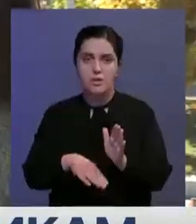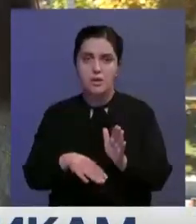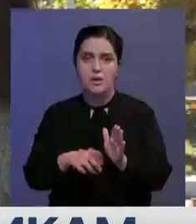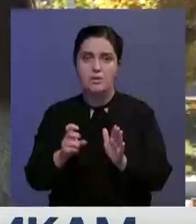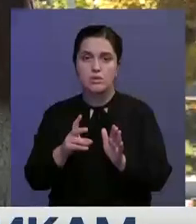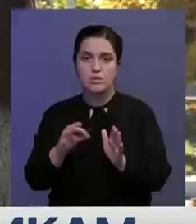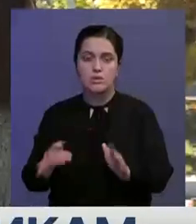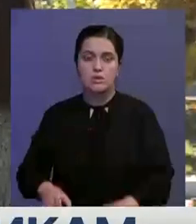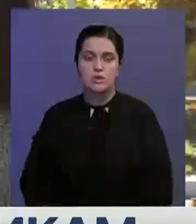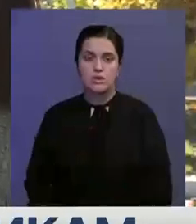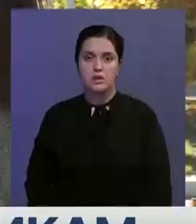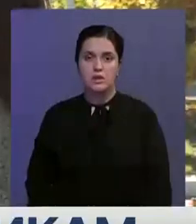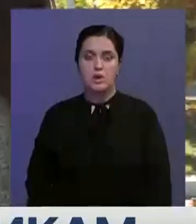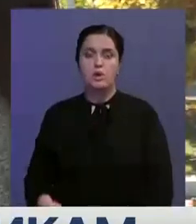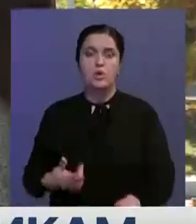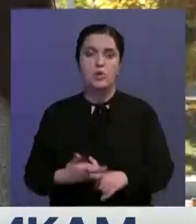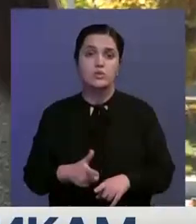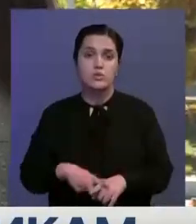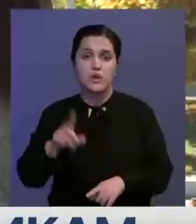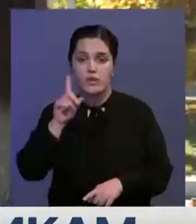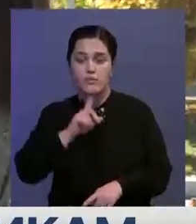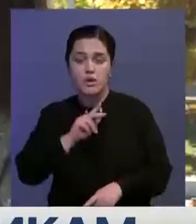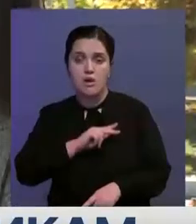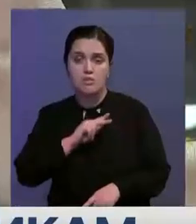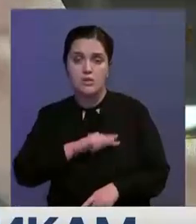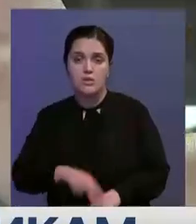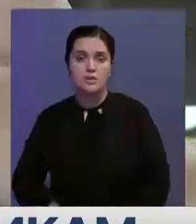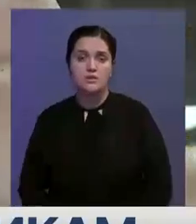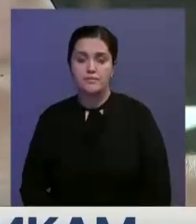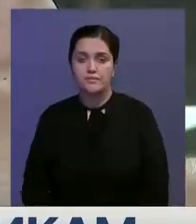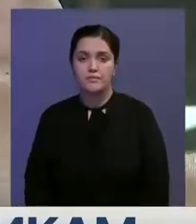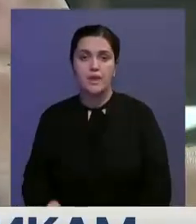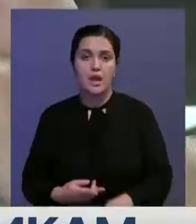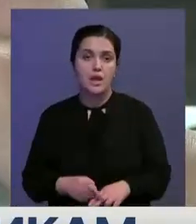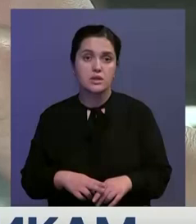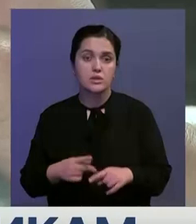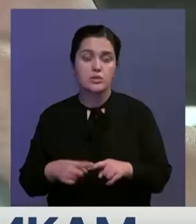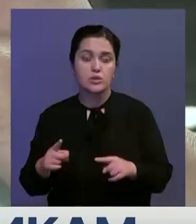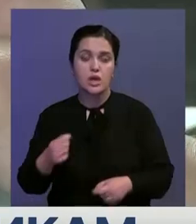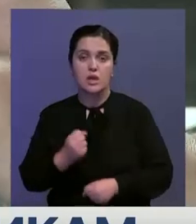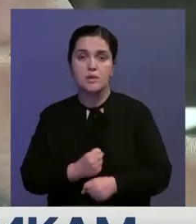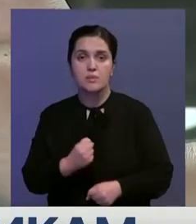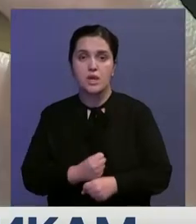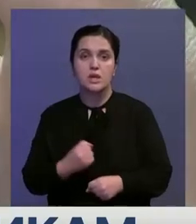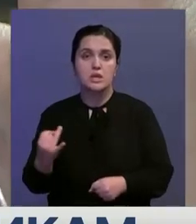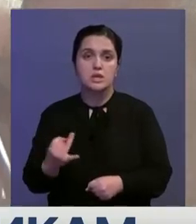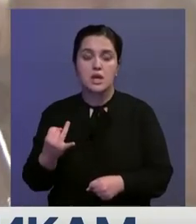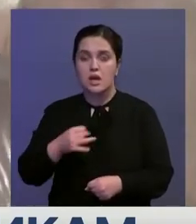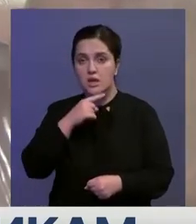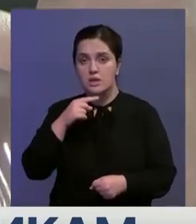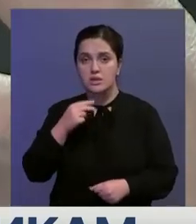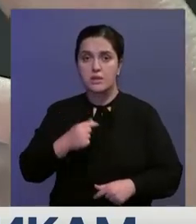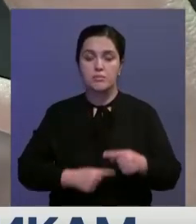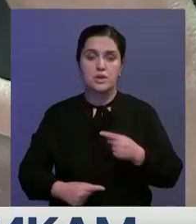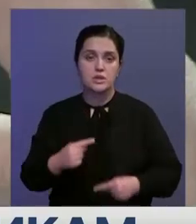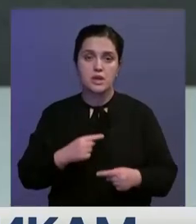хлора. И очень комфортно работает с этим продуктом. Этой и другими разработками заинтересовались российские